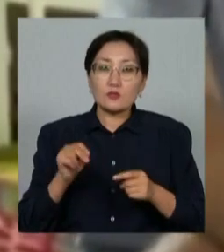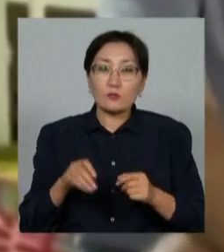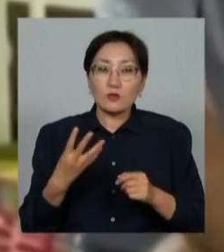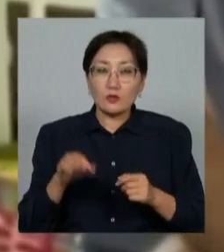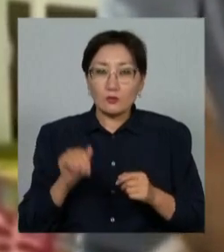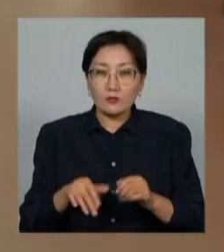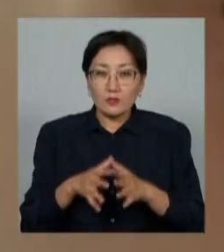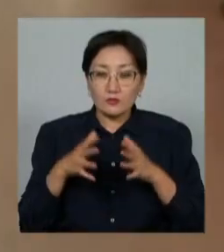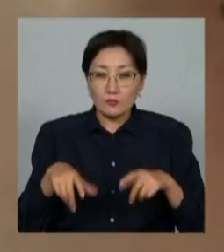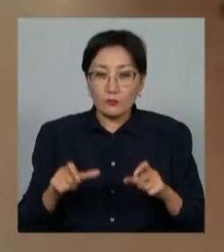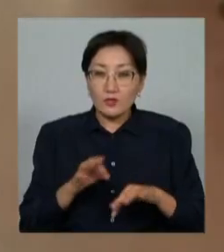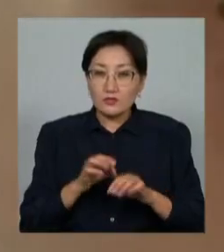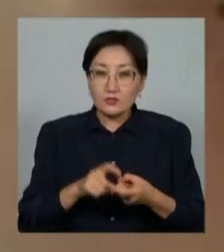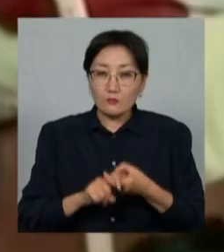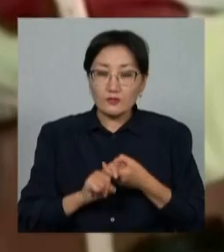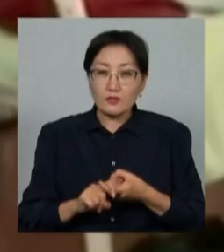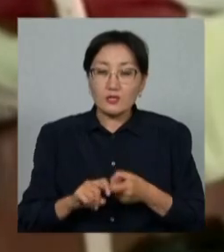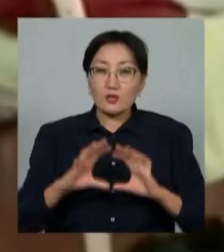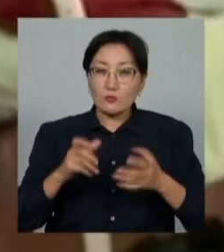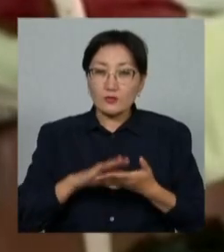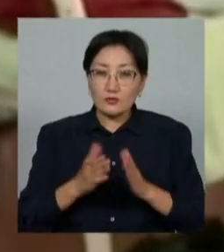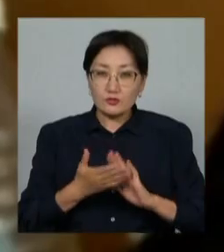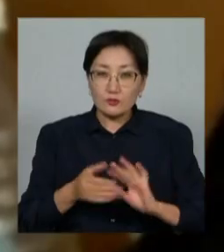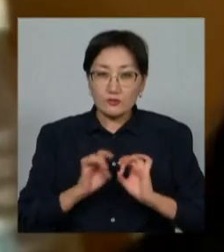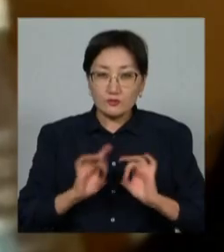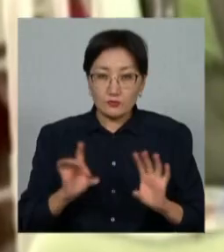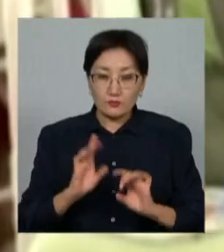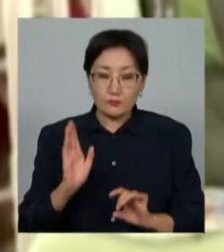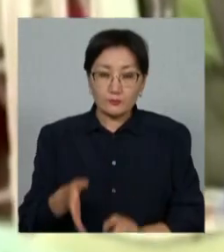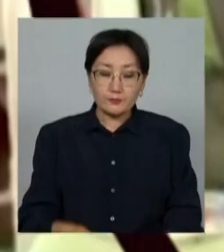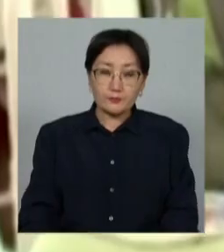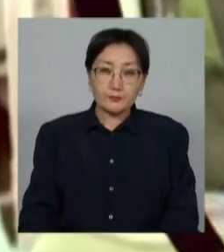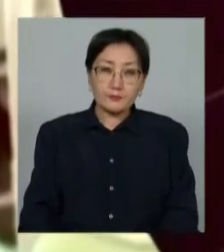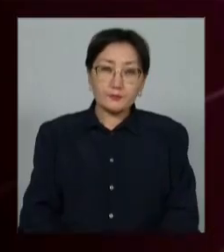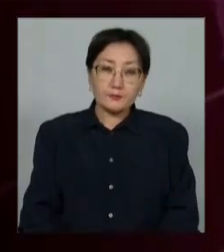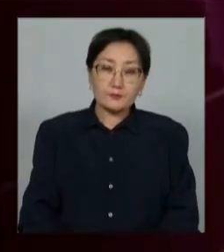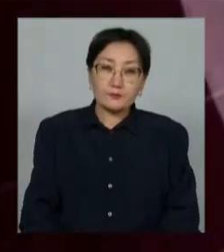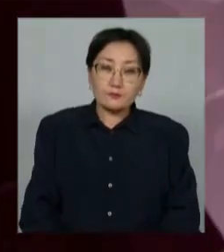мыңнан асып кетті. COVID-19-ға қатысты жаһандағы жағдай туралы сәлден соң.